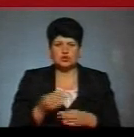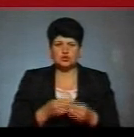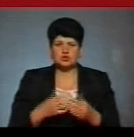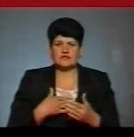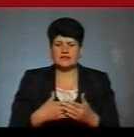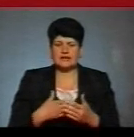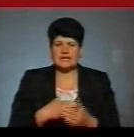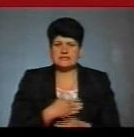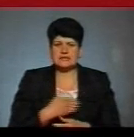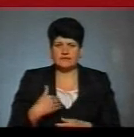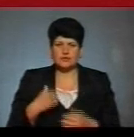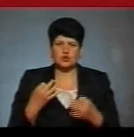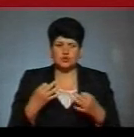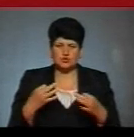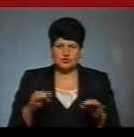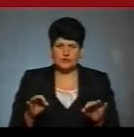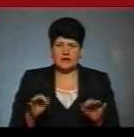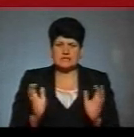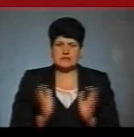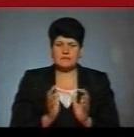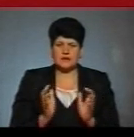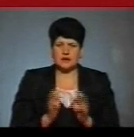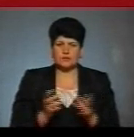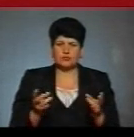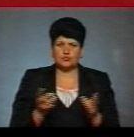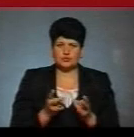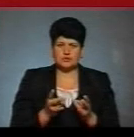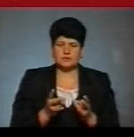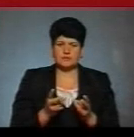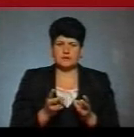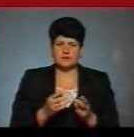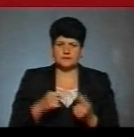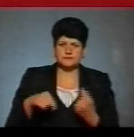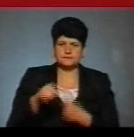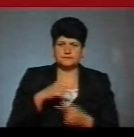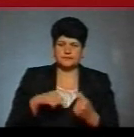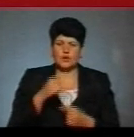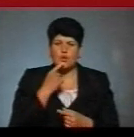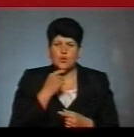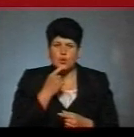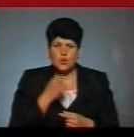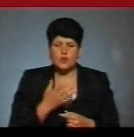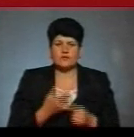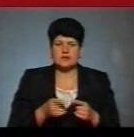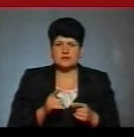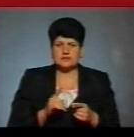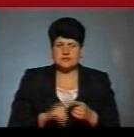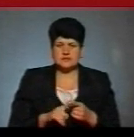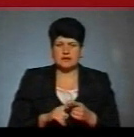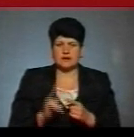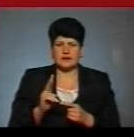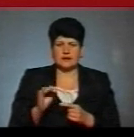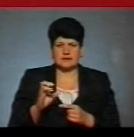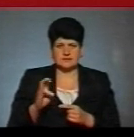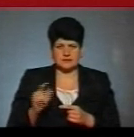вентиляції легень. Він дозволяє зберігати потрібну оксигенацію крові. Оксигенація – це насичення киснем